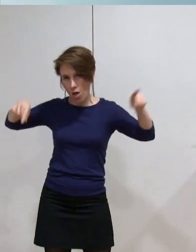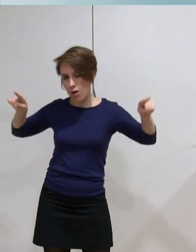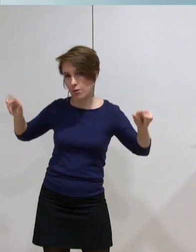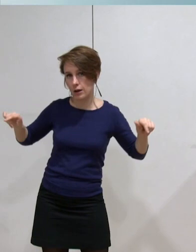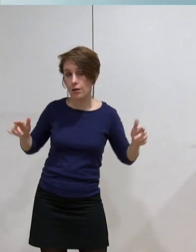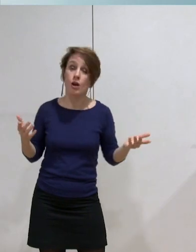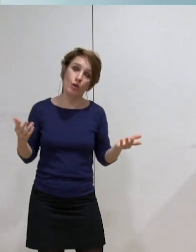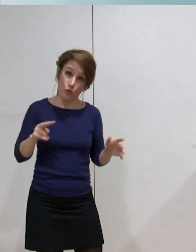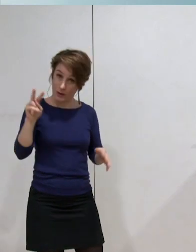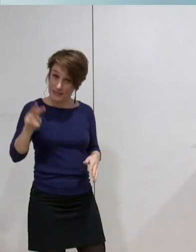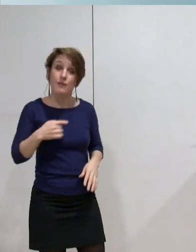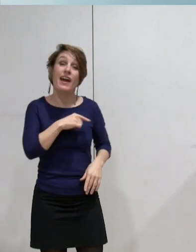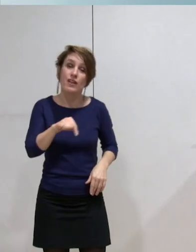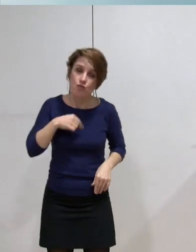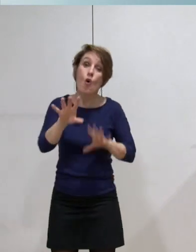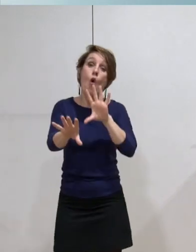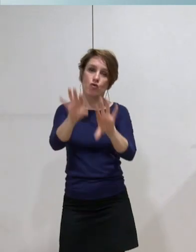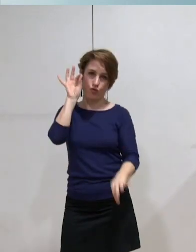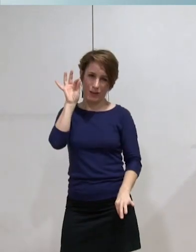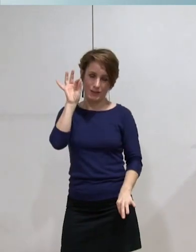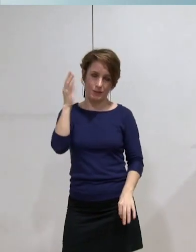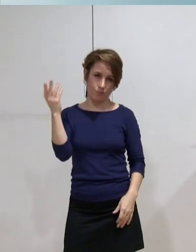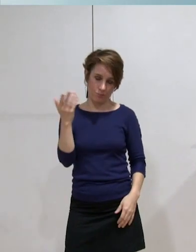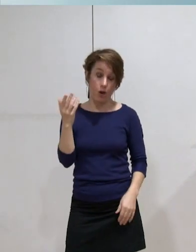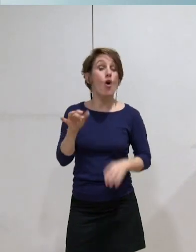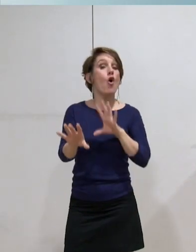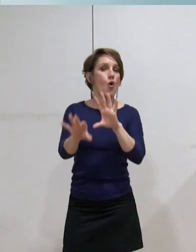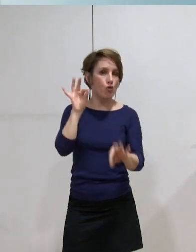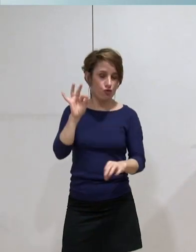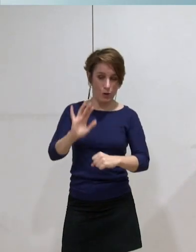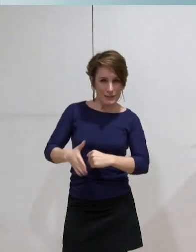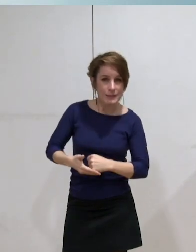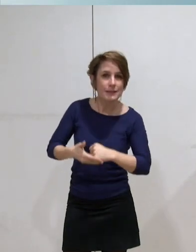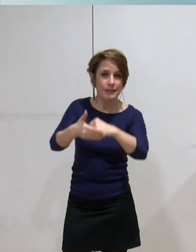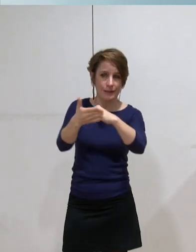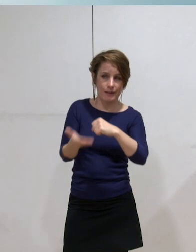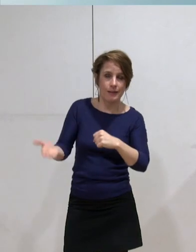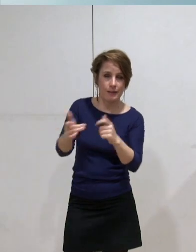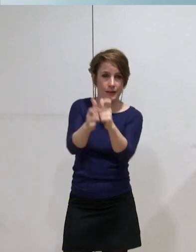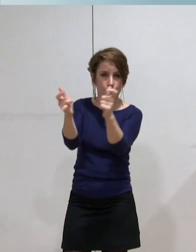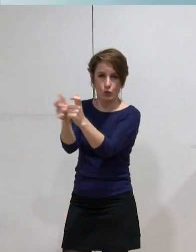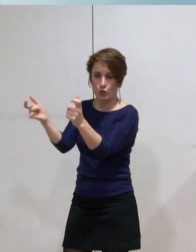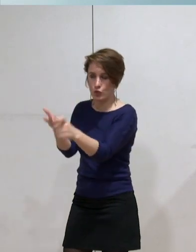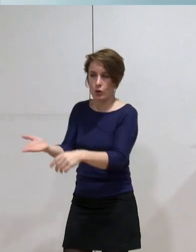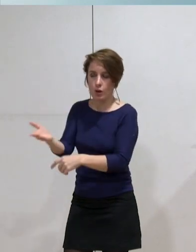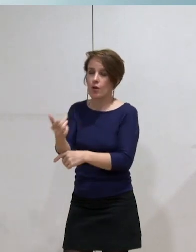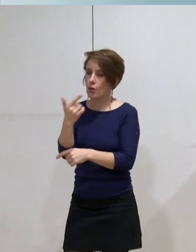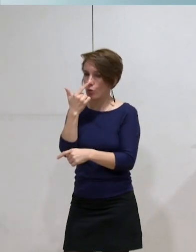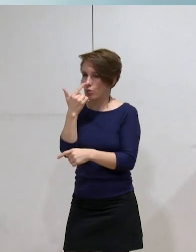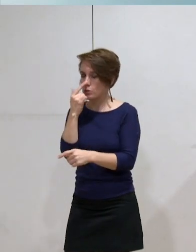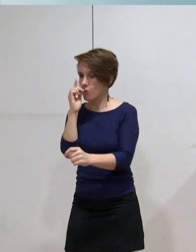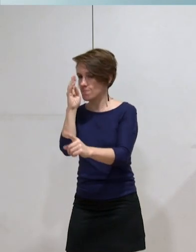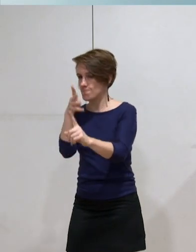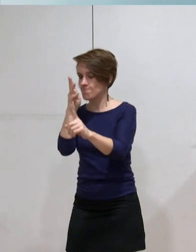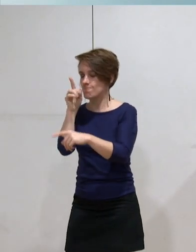et c'est vrai c'est un choix c'est plutôt des aider ceux dont on considère qu'à coup sûr alors